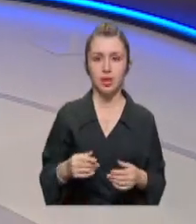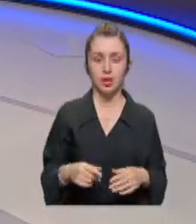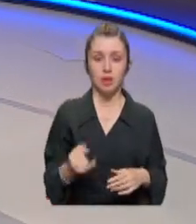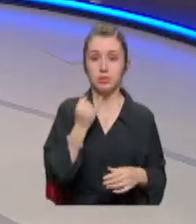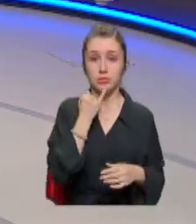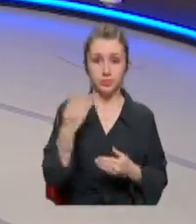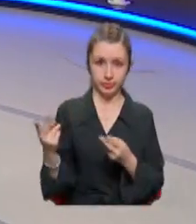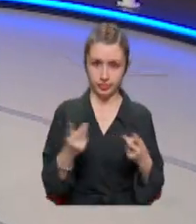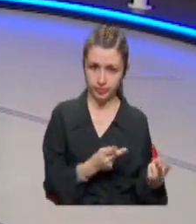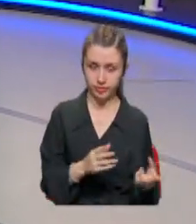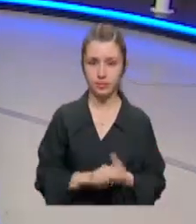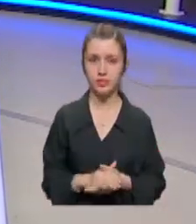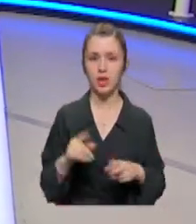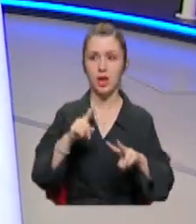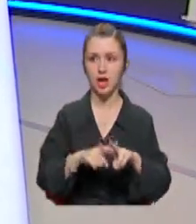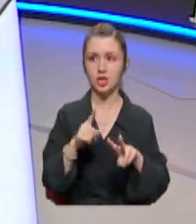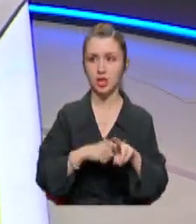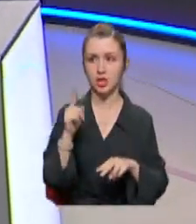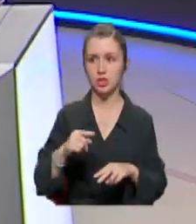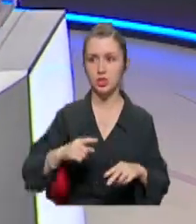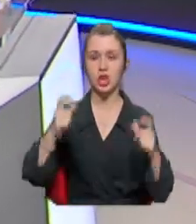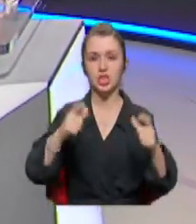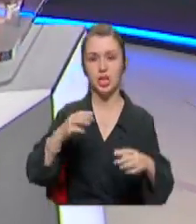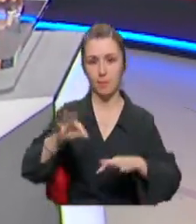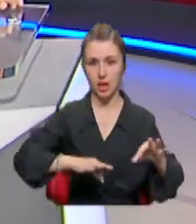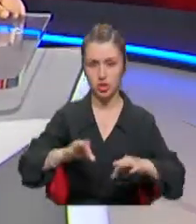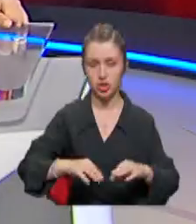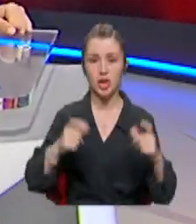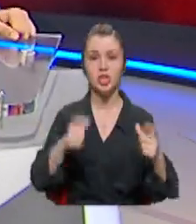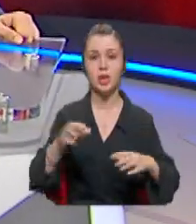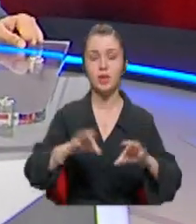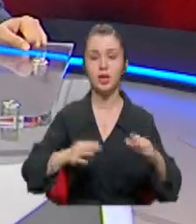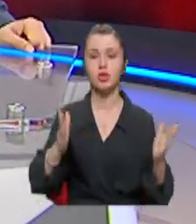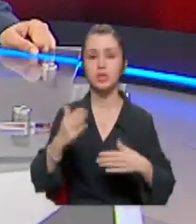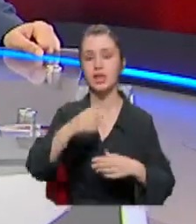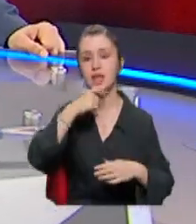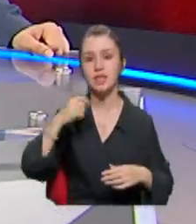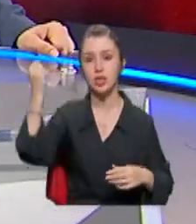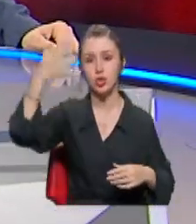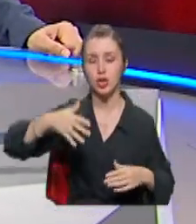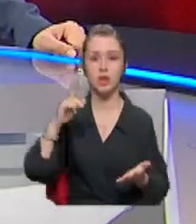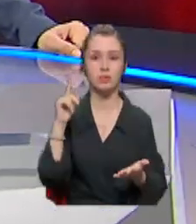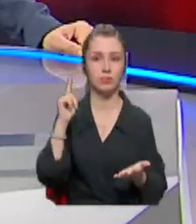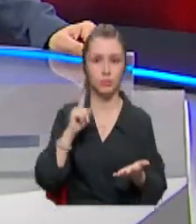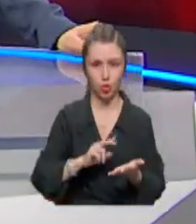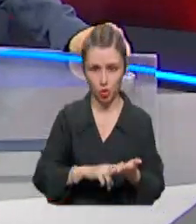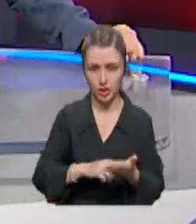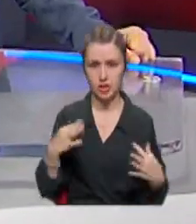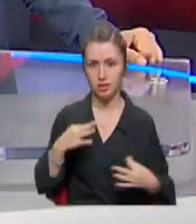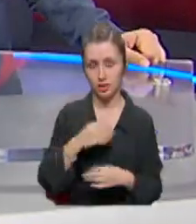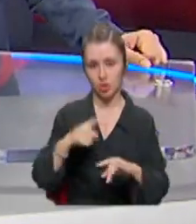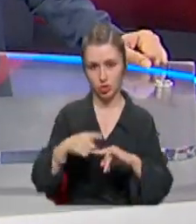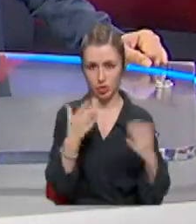stüdyoda konuğumuz var. Ayşe Yakıcı, şehir plancısı, Şehir Plancıları Odası Eski Yönetim Kurulu üyesi. Sayın Yakıcı,